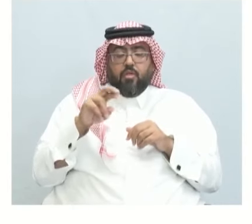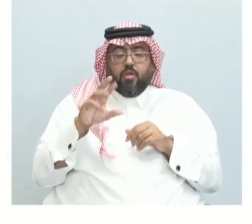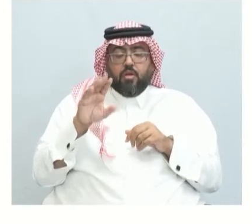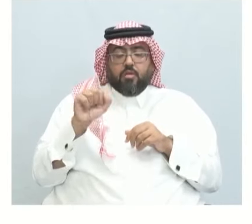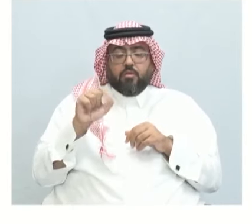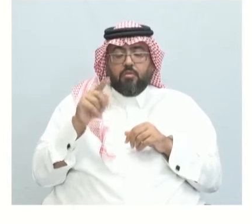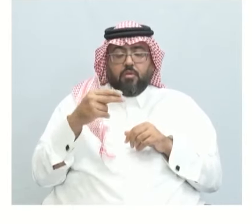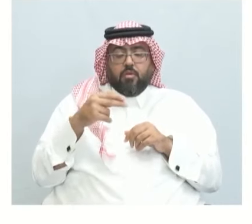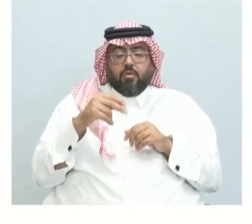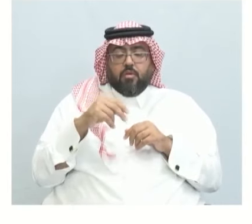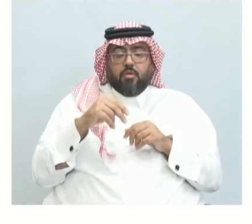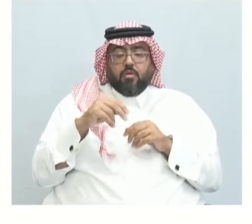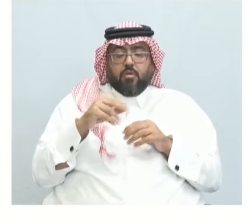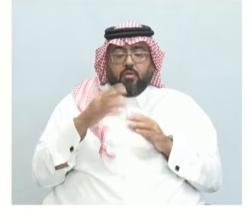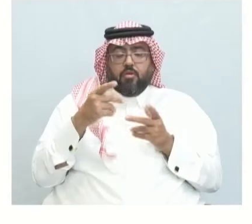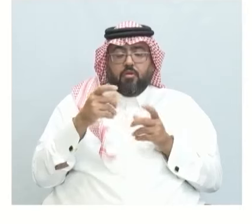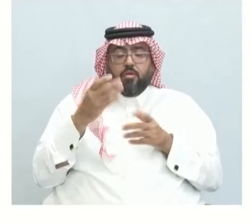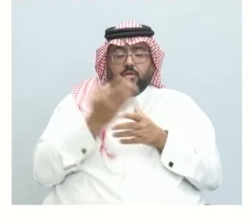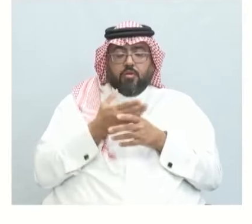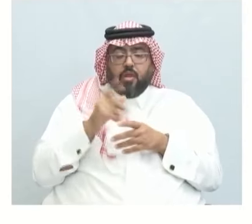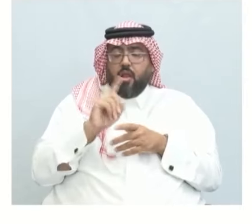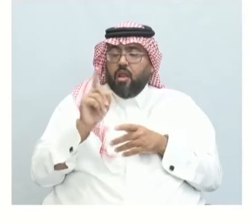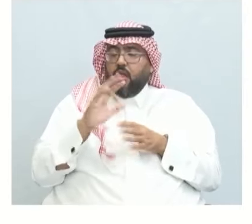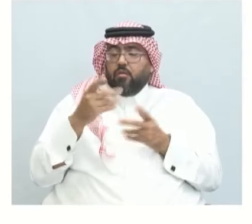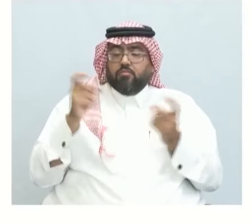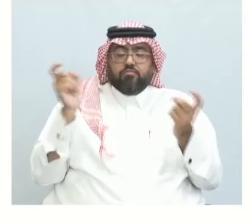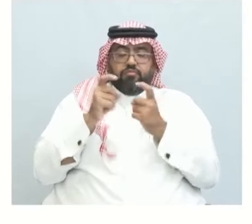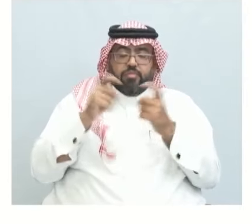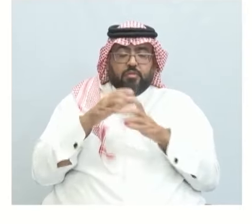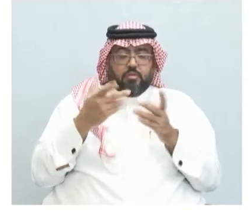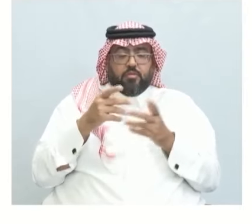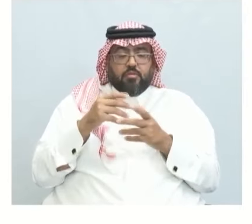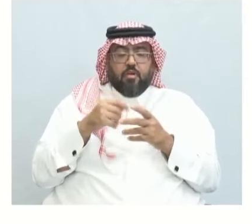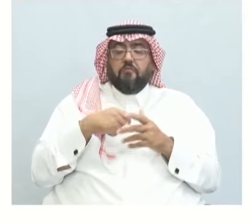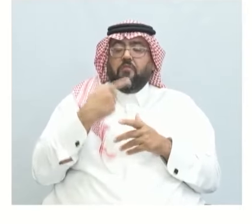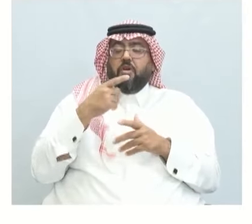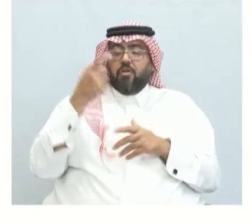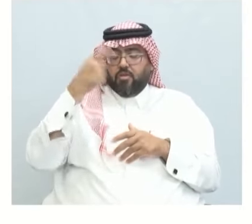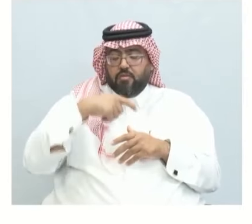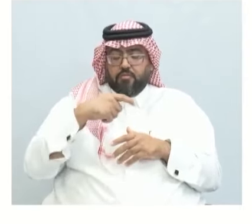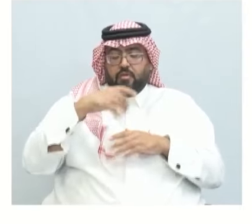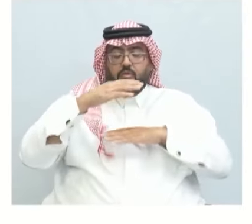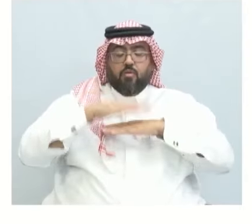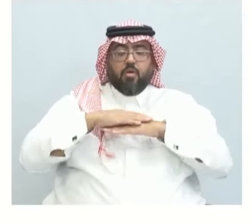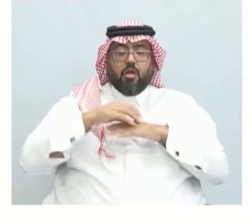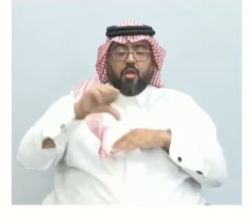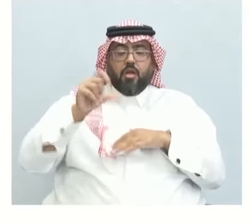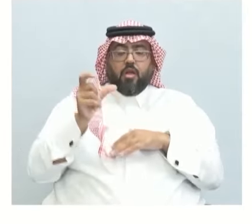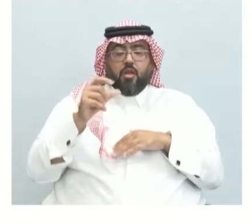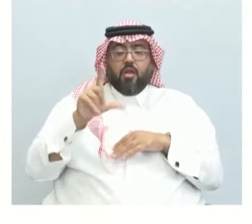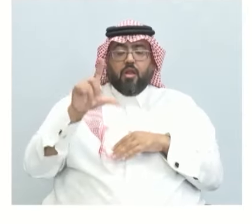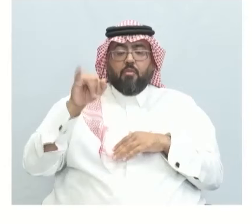العدواني يلوب ابن عمه على معاداته وله وتالي به الاعداء عليه ويفاخر بنفسه وخلقه اني